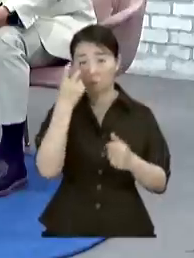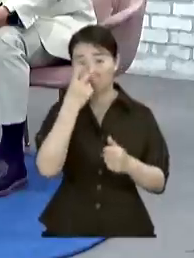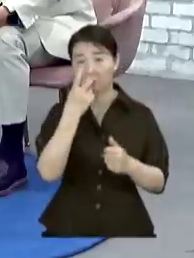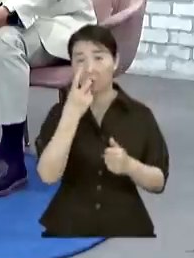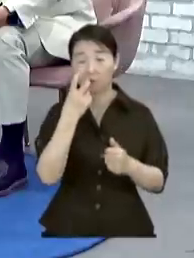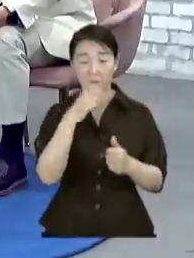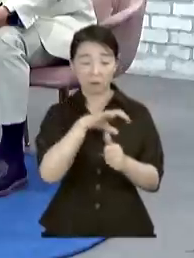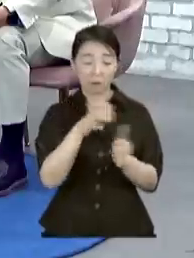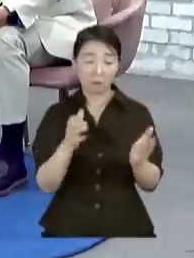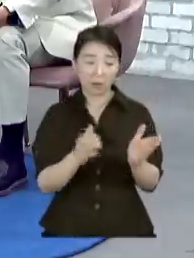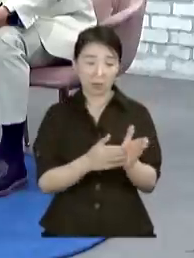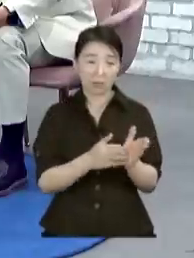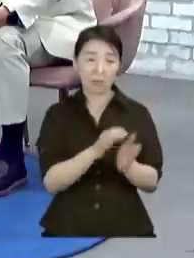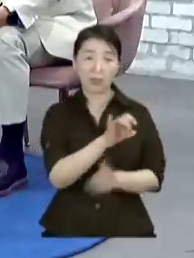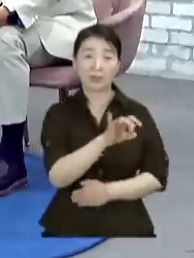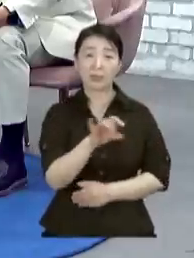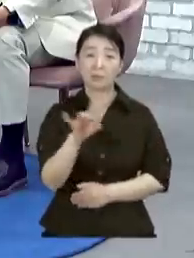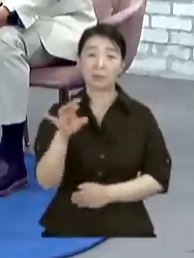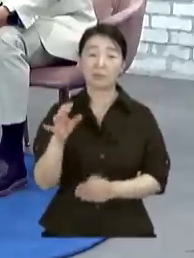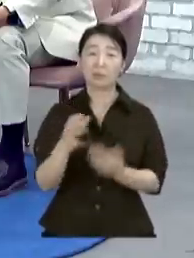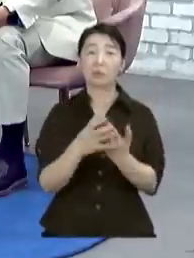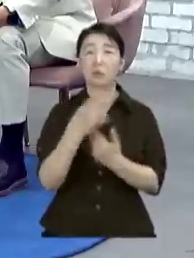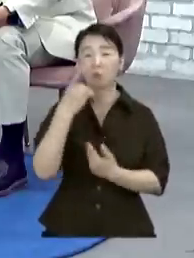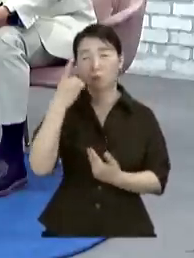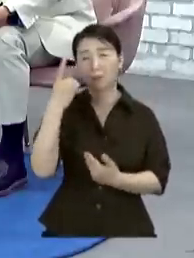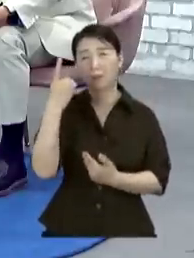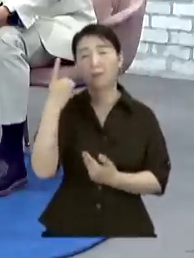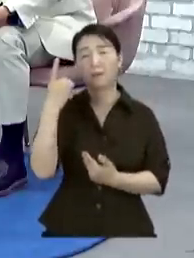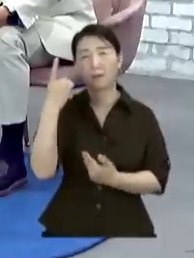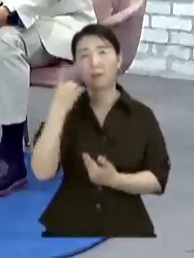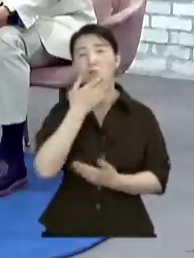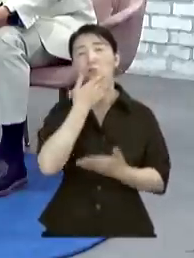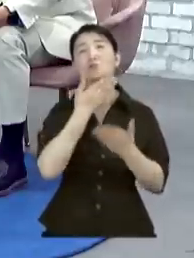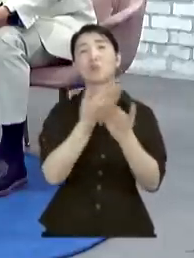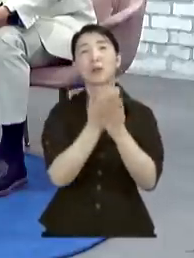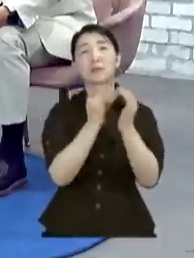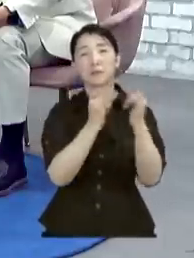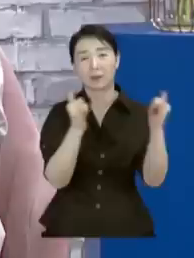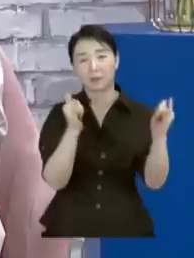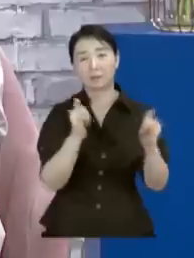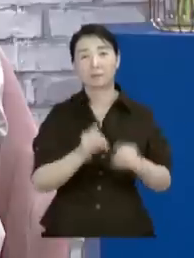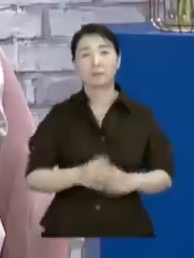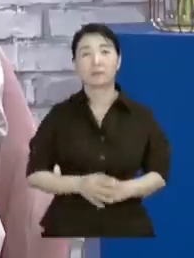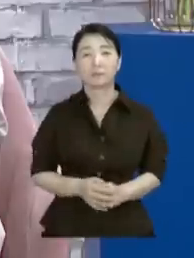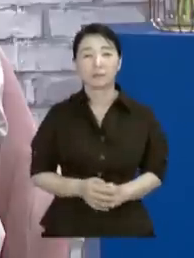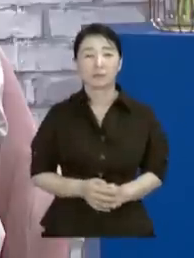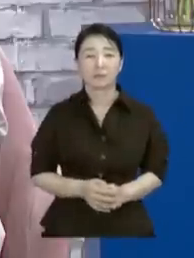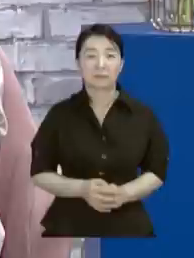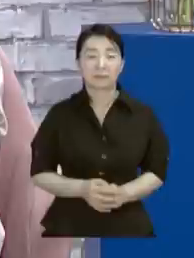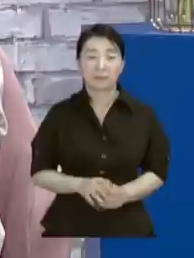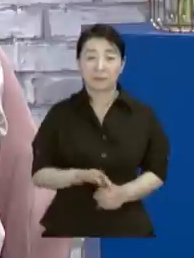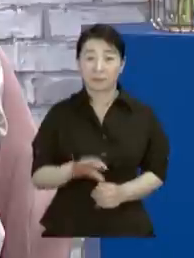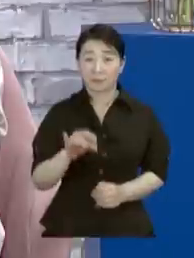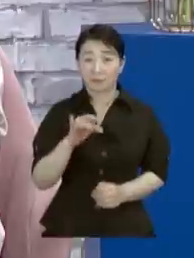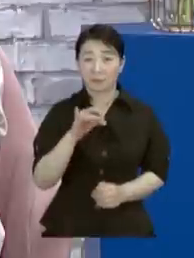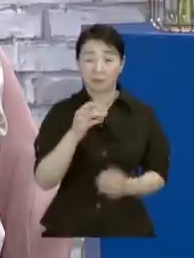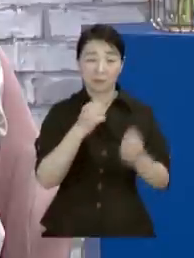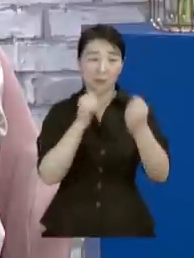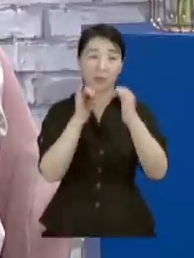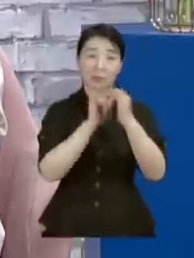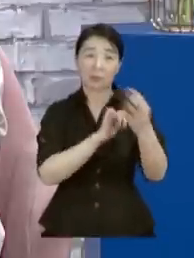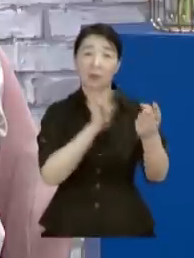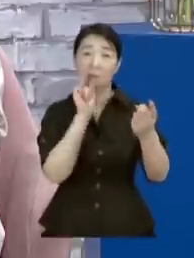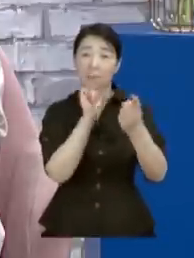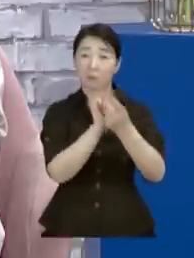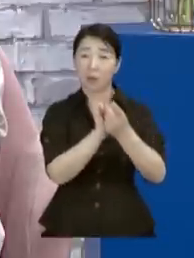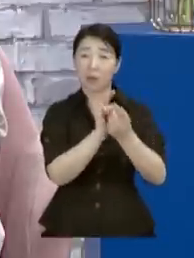그날 이분들 한 분 한 분이 통일의 와중물이잖아요. 그렇죠. 저는 먼저 온 통일 미래라고 생각해요. 그렇죠. 맨 처음에 탈북민들을